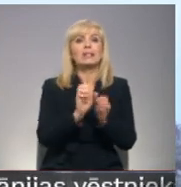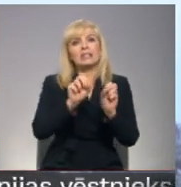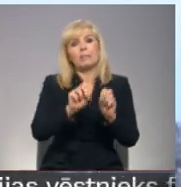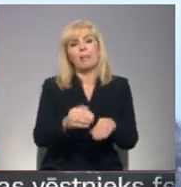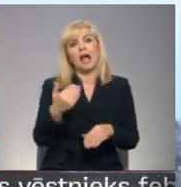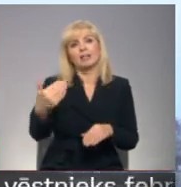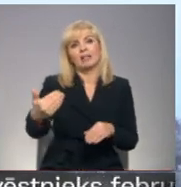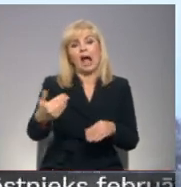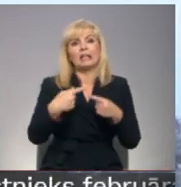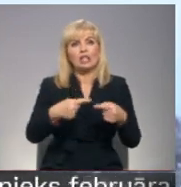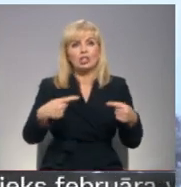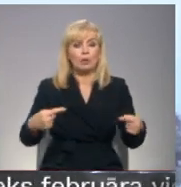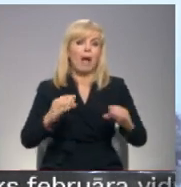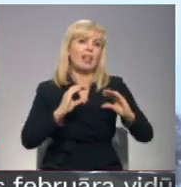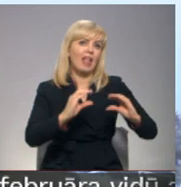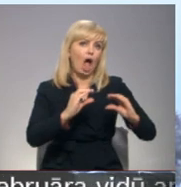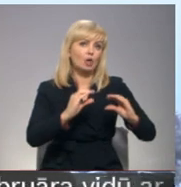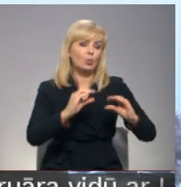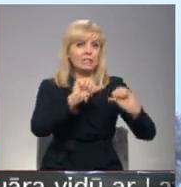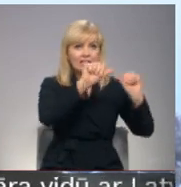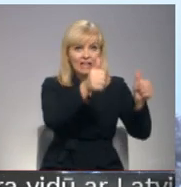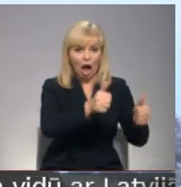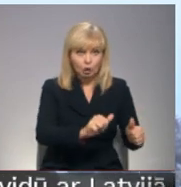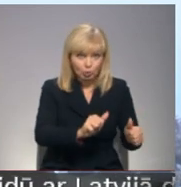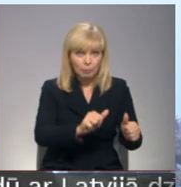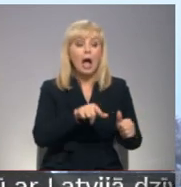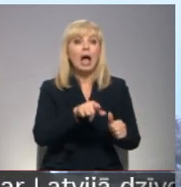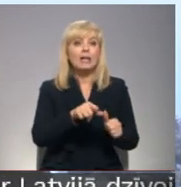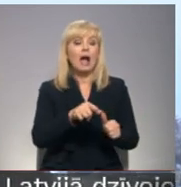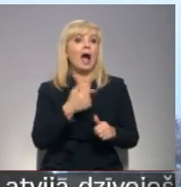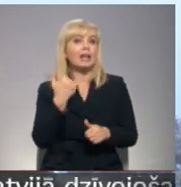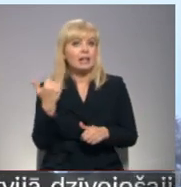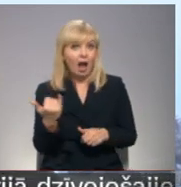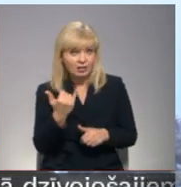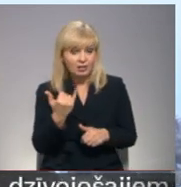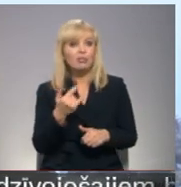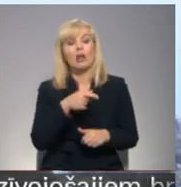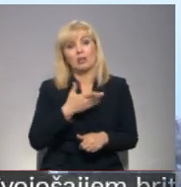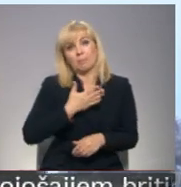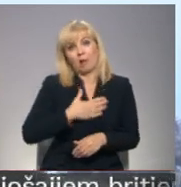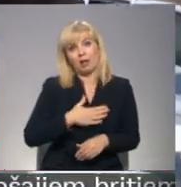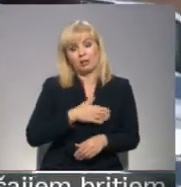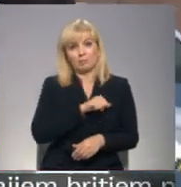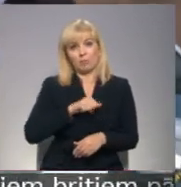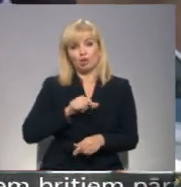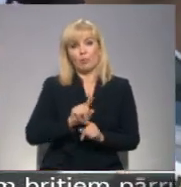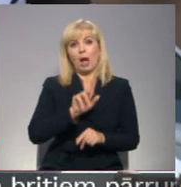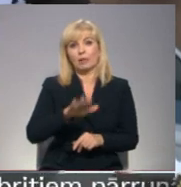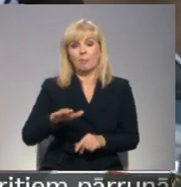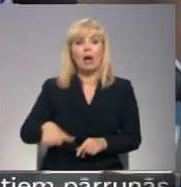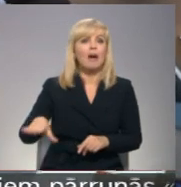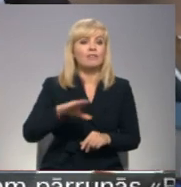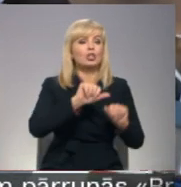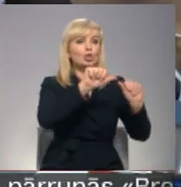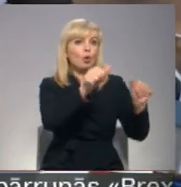kas ir speciāli domāti ledus skulptūrām. Nu, un ja tajā procesā izdodas ieinteresē, tad jau tā lieta patīk gan pašam, gan bērniem. Visu